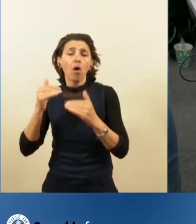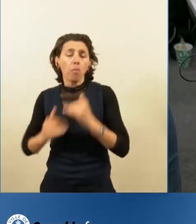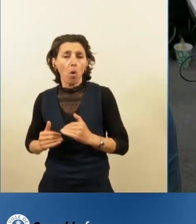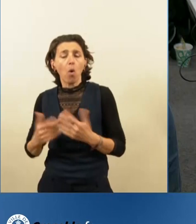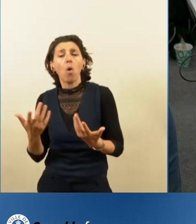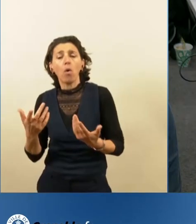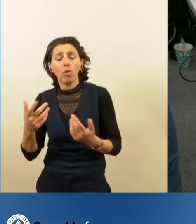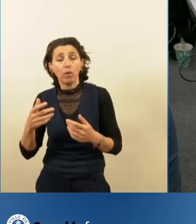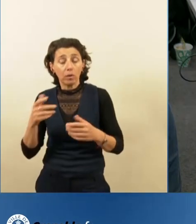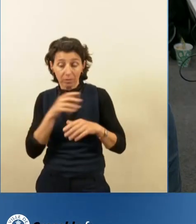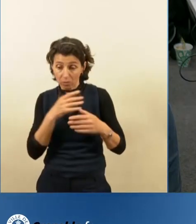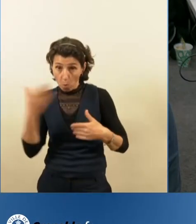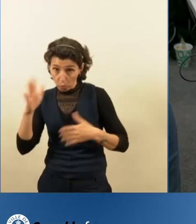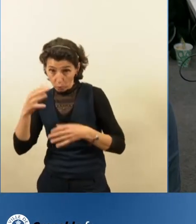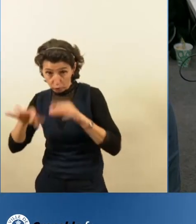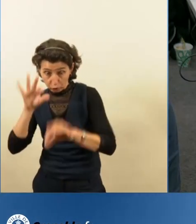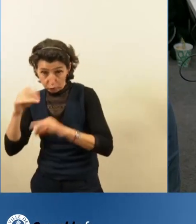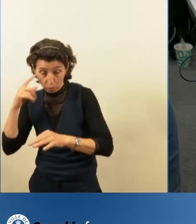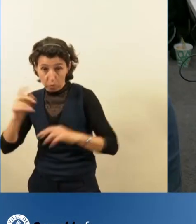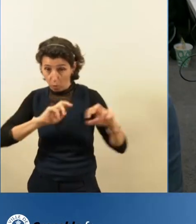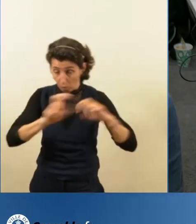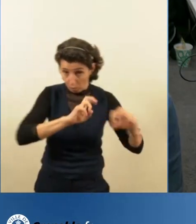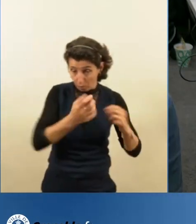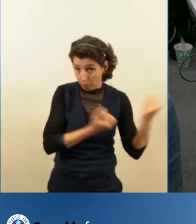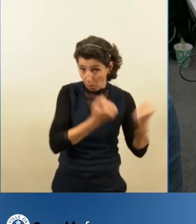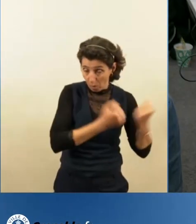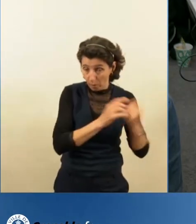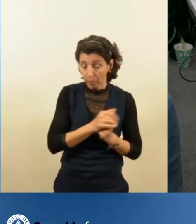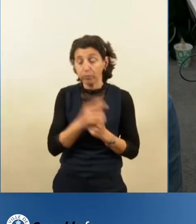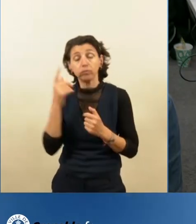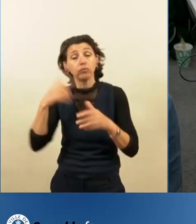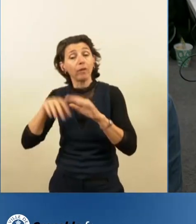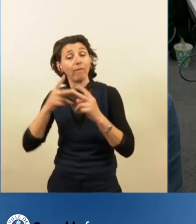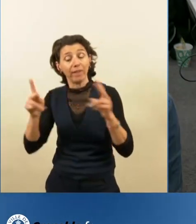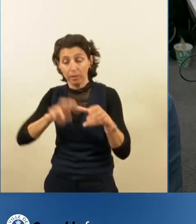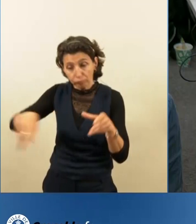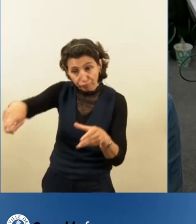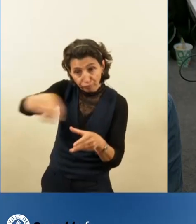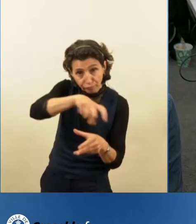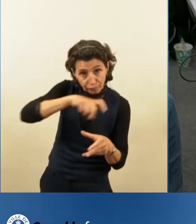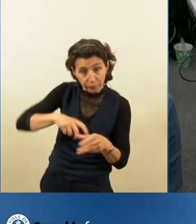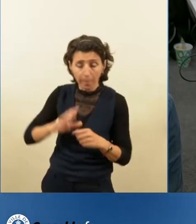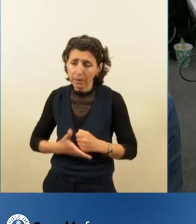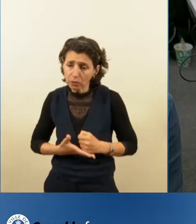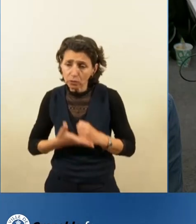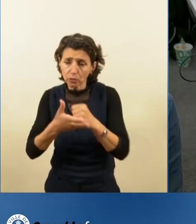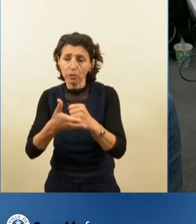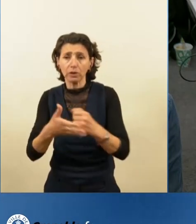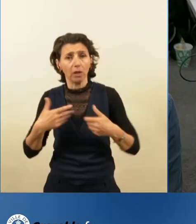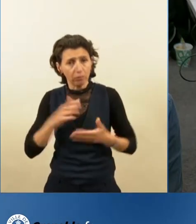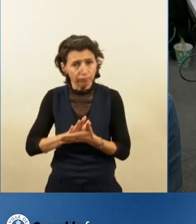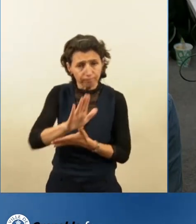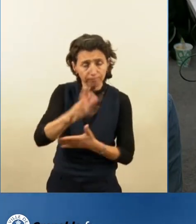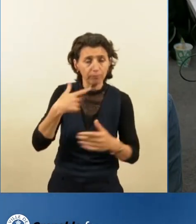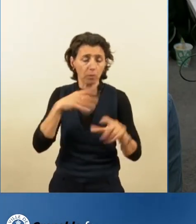aux transports en commun sur les principaux axes de la métropole un soutien affirmé avec des engagements en termes de financement et de calendriers